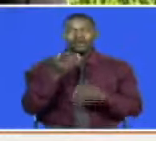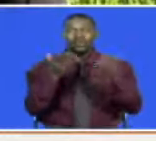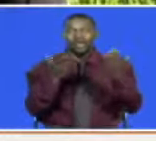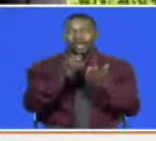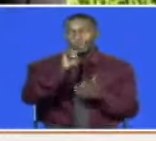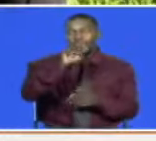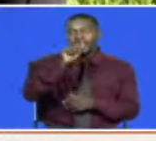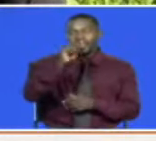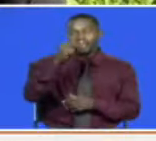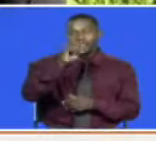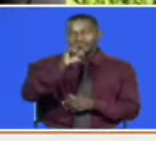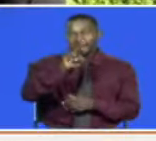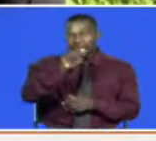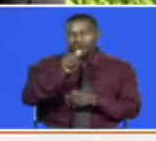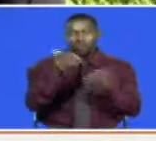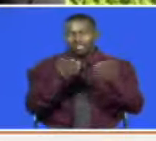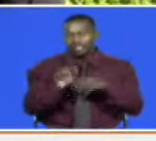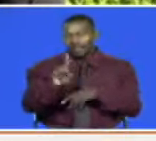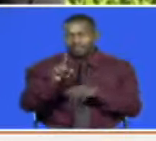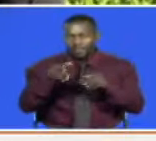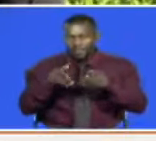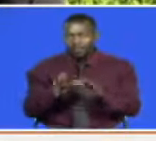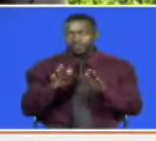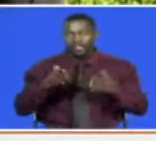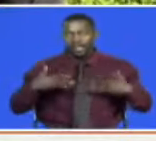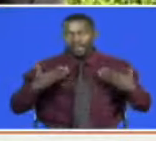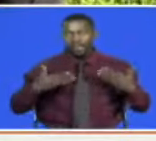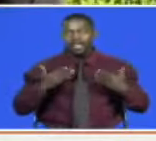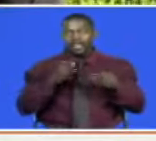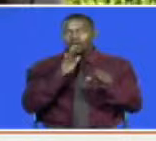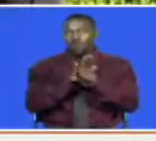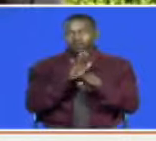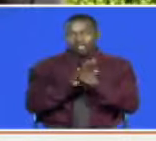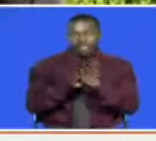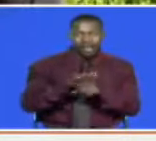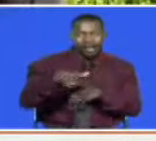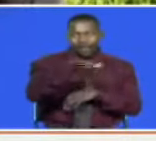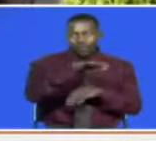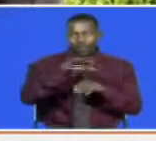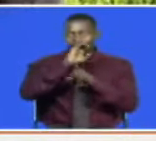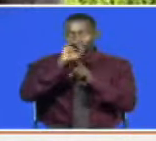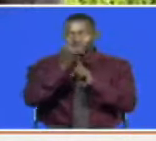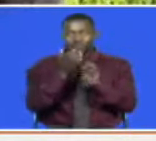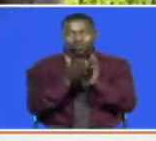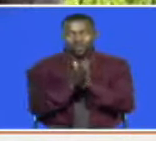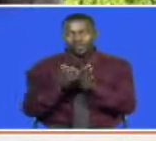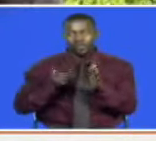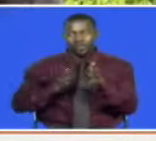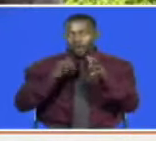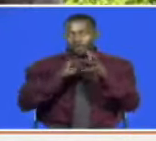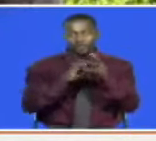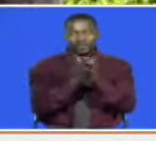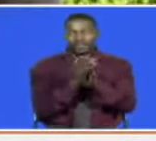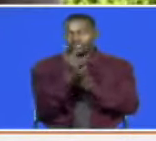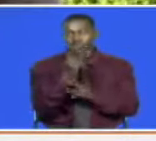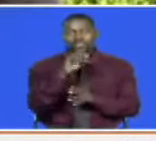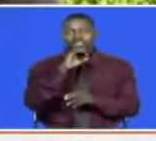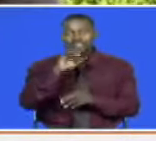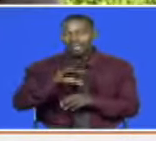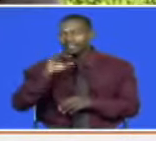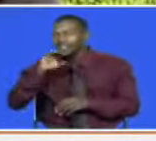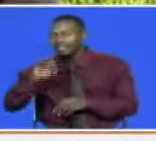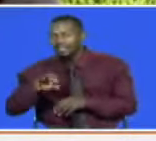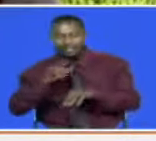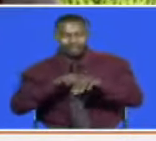Mathira alikozaliwa, huku akionekana anafurahia mazingira ya sehemu ile pamoja na mkewe na wanawe wawili,